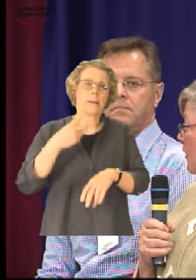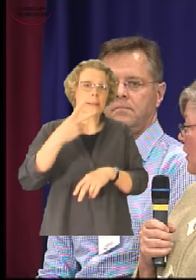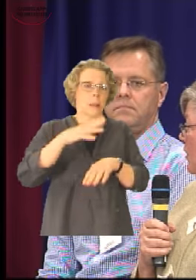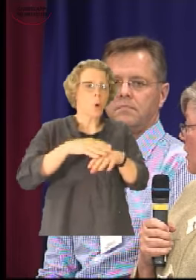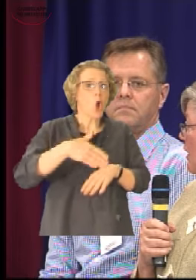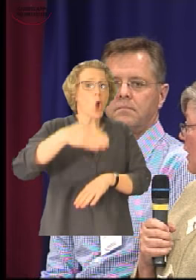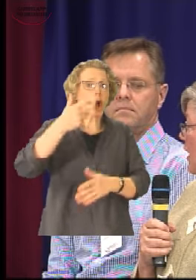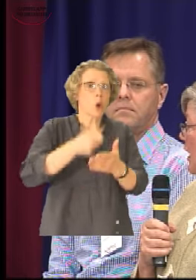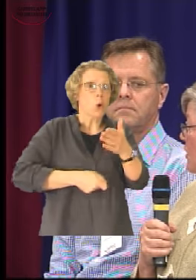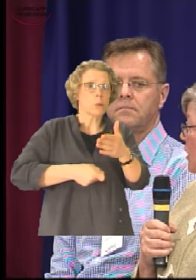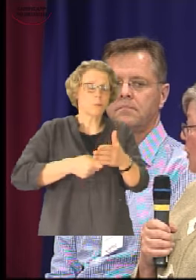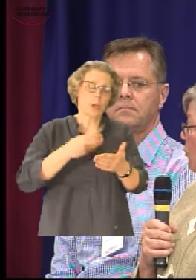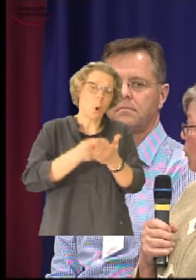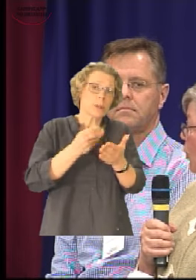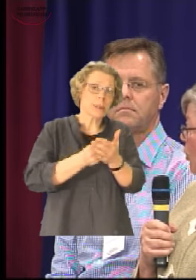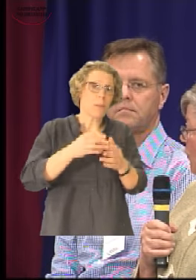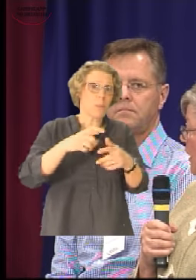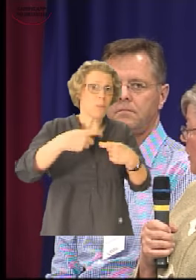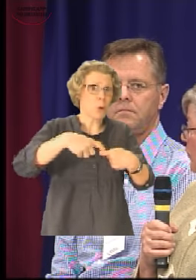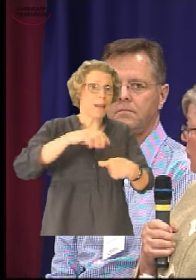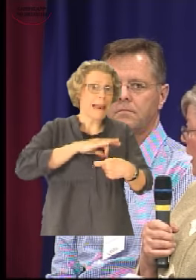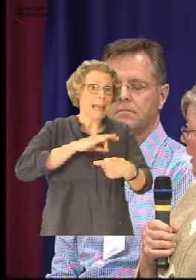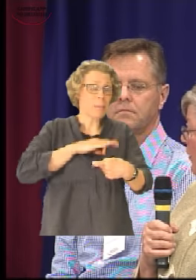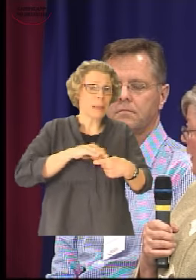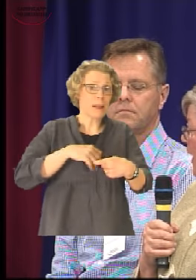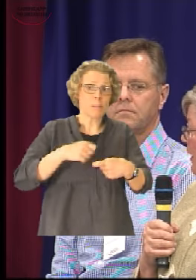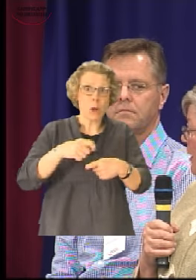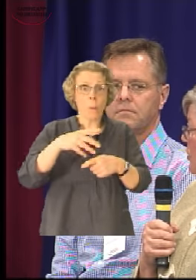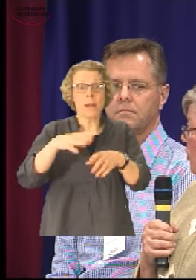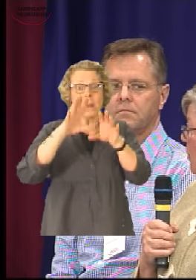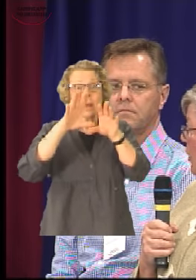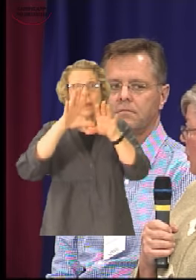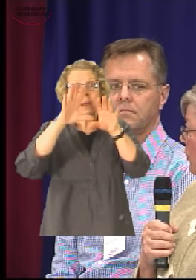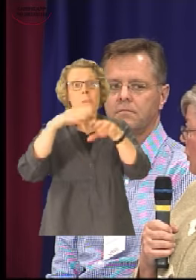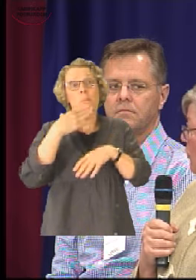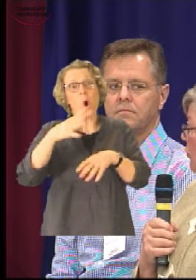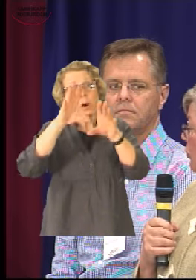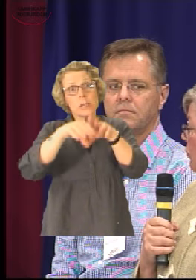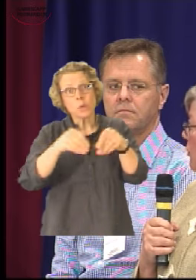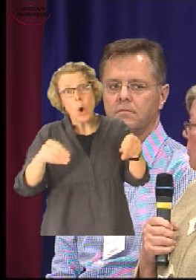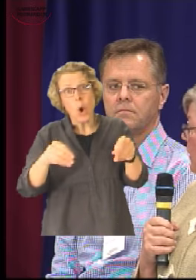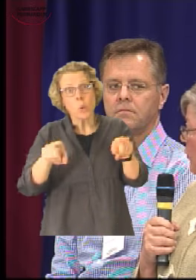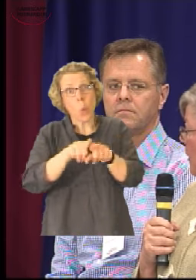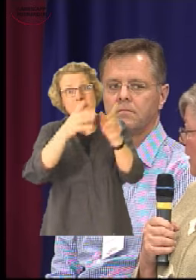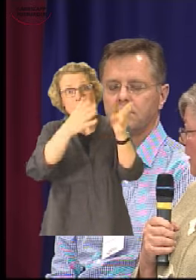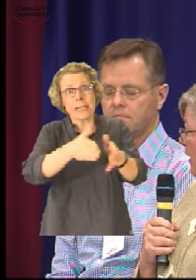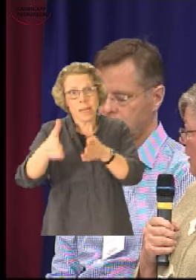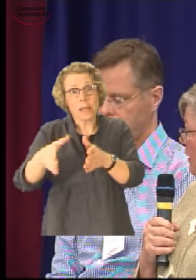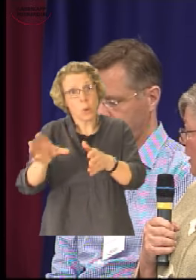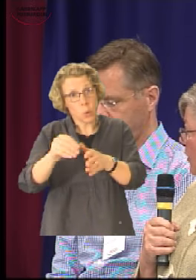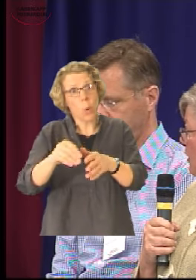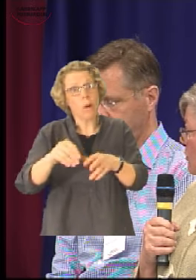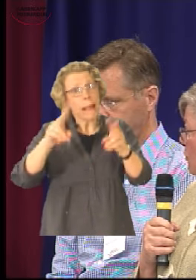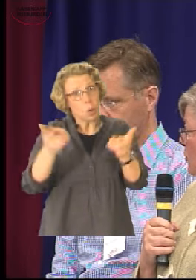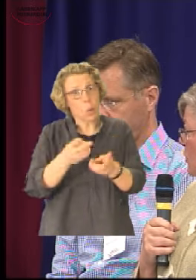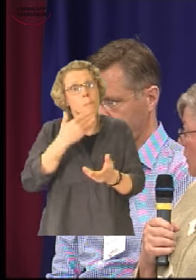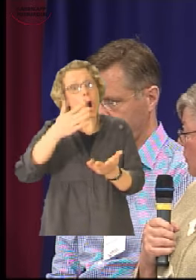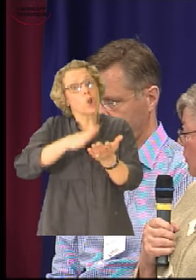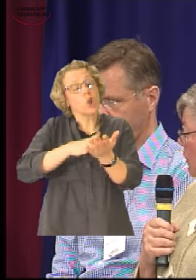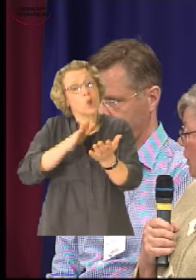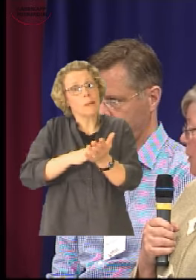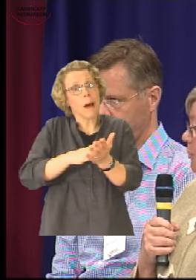läkemedlet, är det så att man mår bra av detta, det fungerar väl, så har man ju fått mer för pengarna egentligen. Så man måste ju